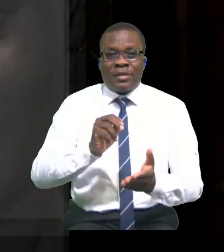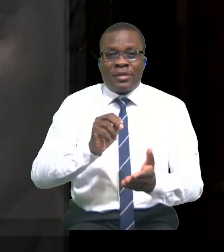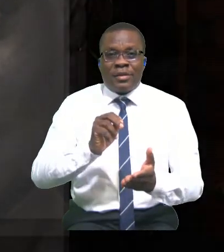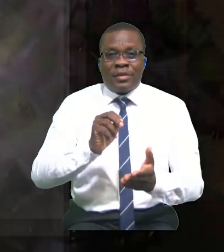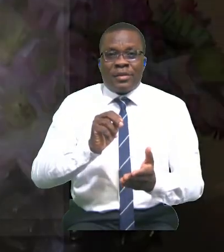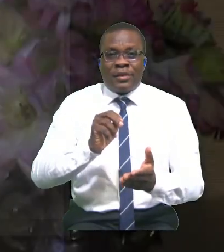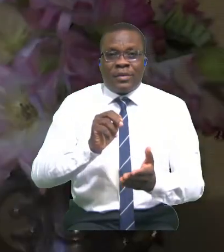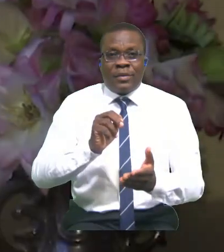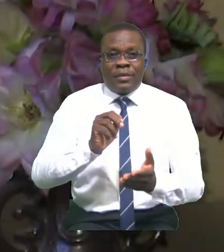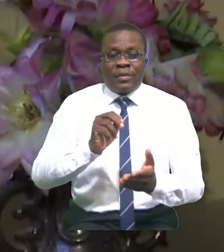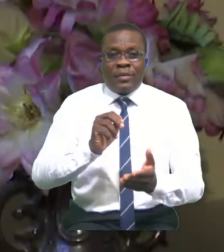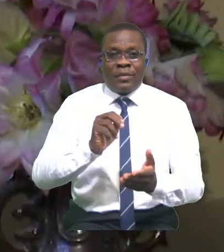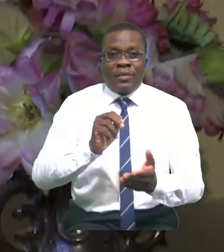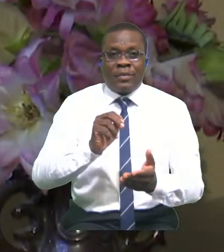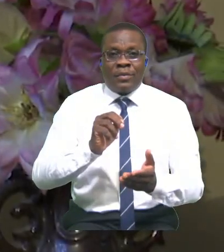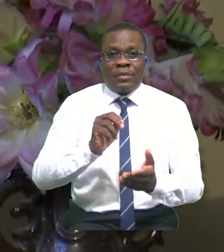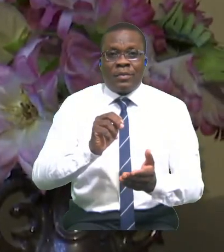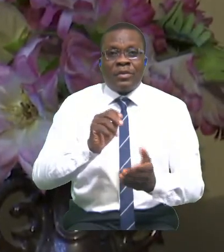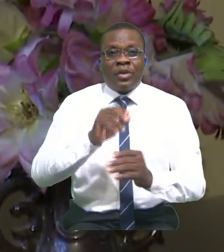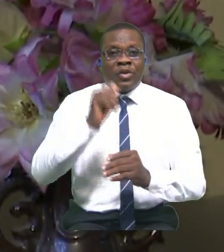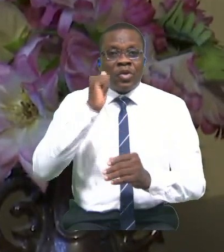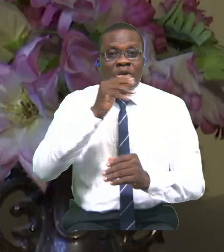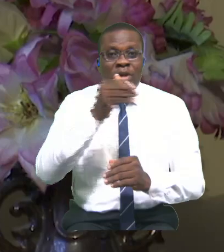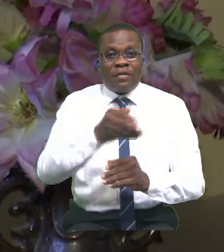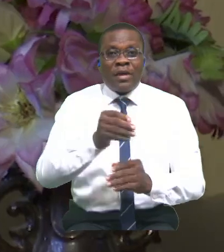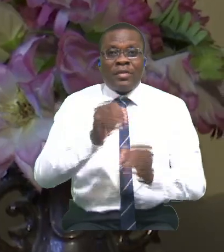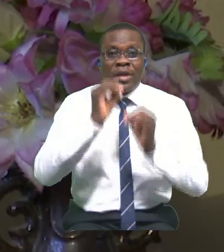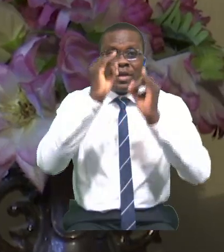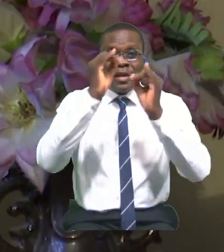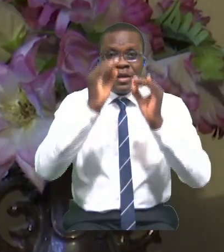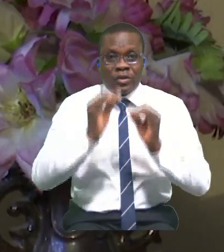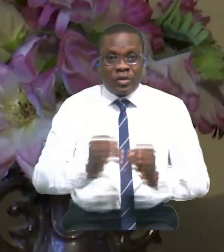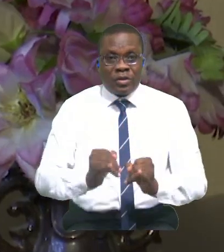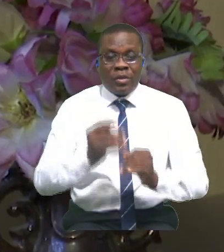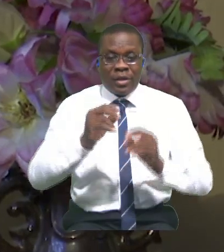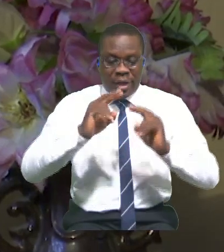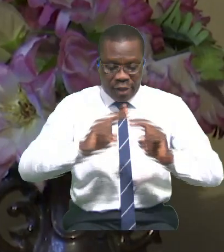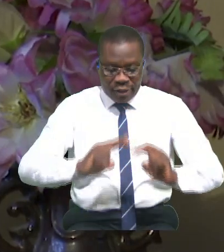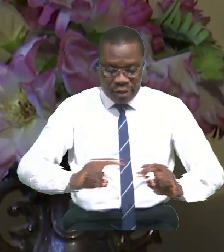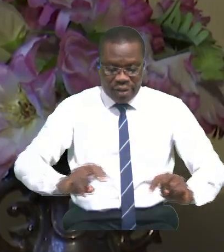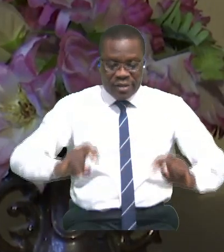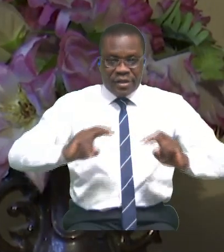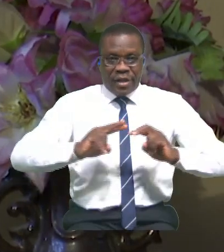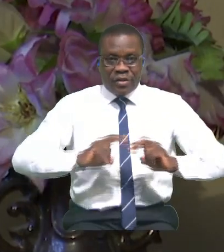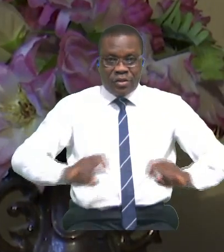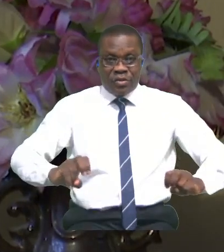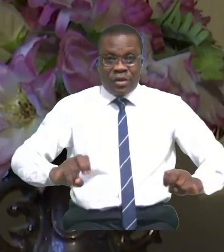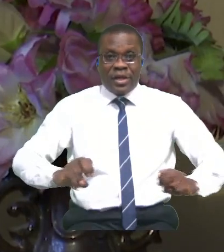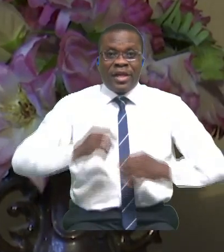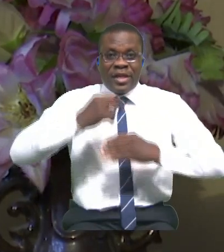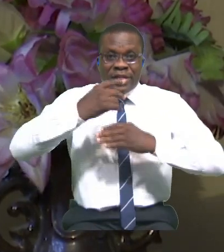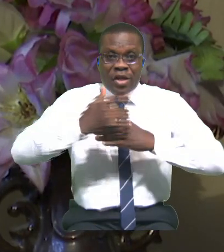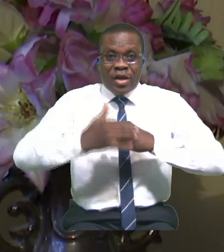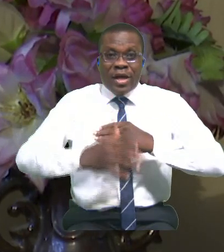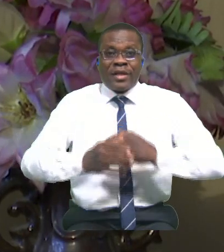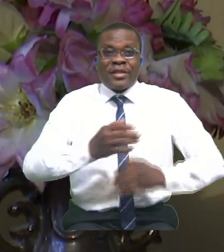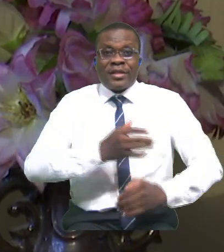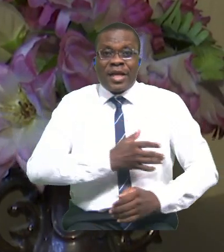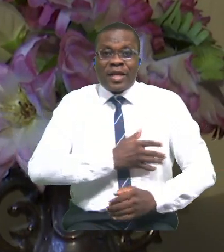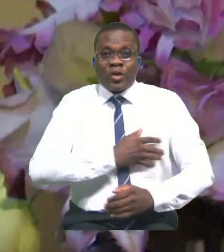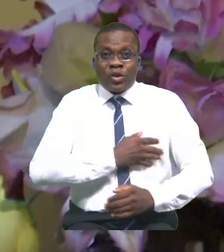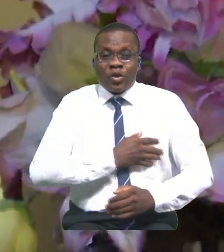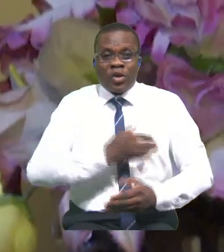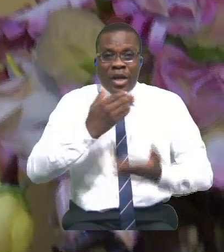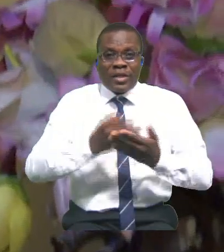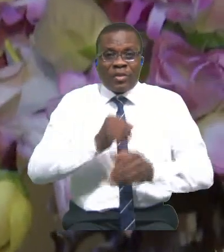cancer aïa institutrice a été diagnostiqué d'un cancer du sein suite à sa bonne attitude qui